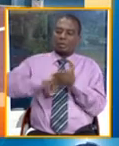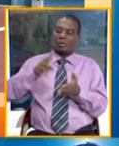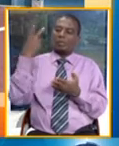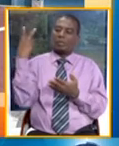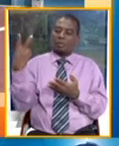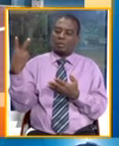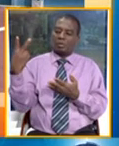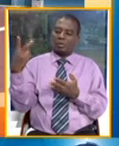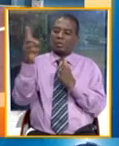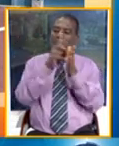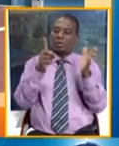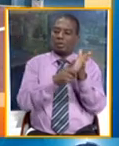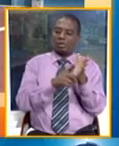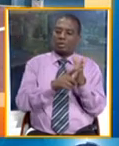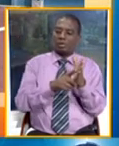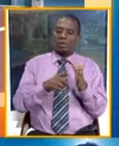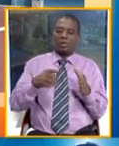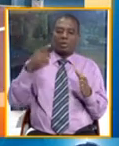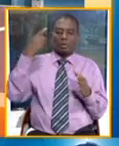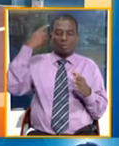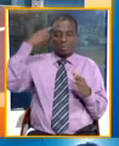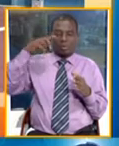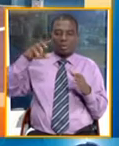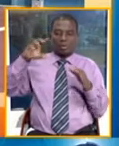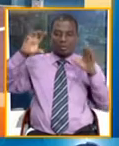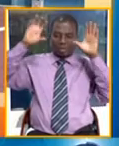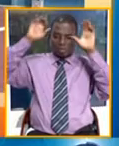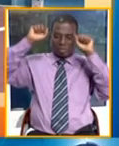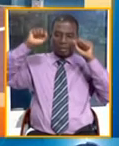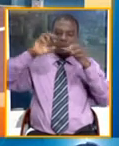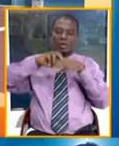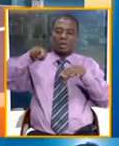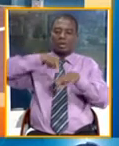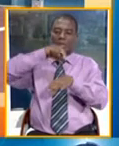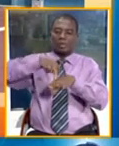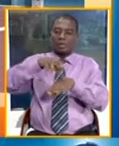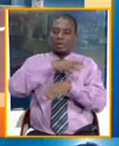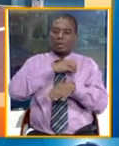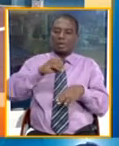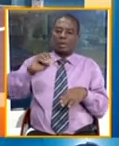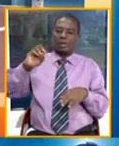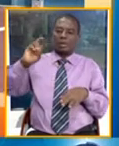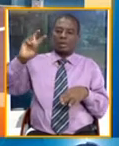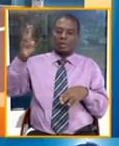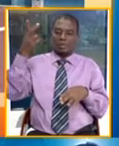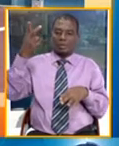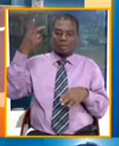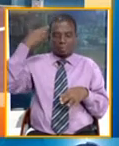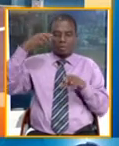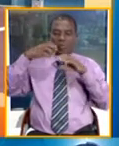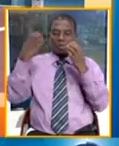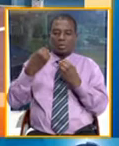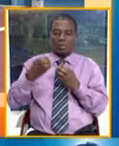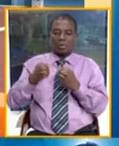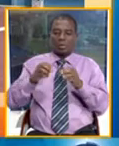nomination. Le premier au titre de la présidence de la République et le second au titre du comité d'organisation de la